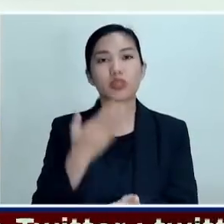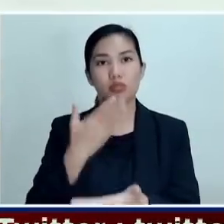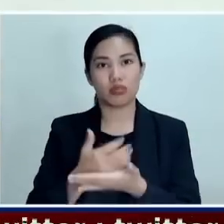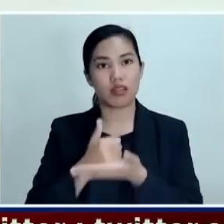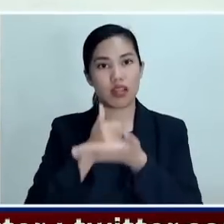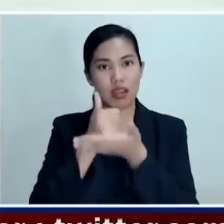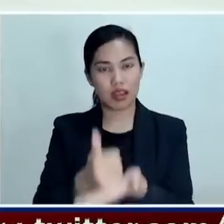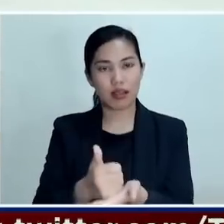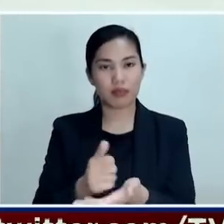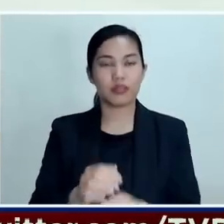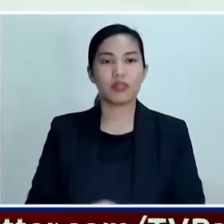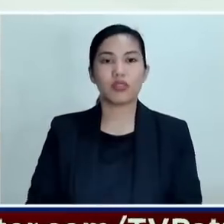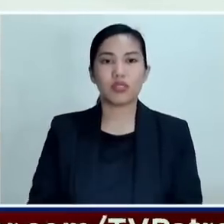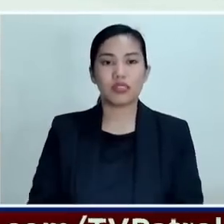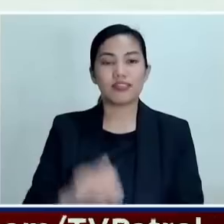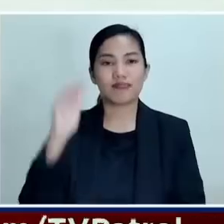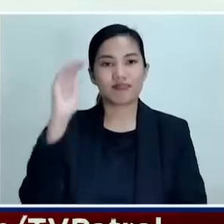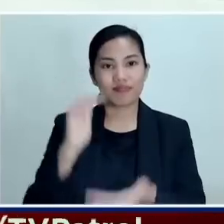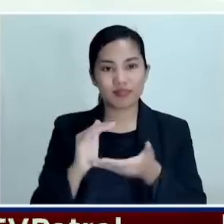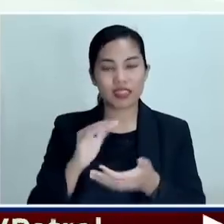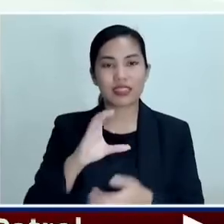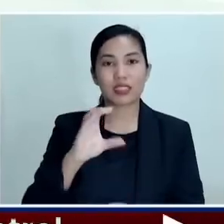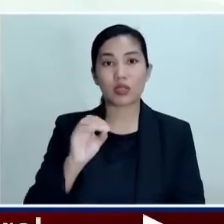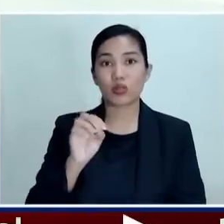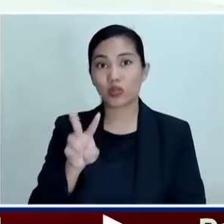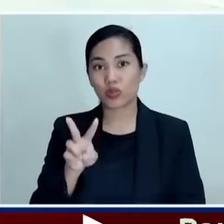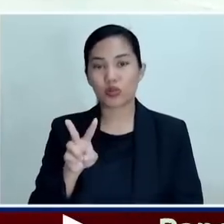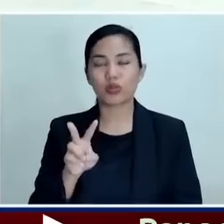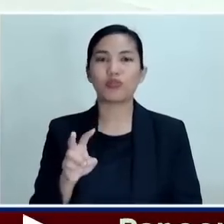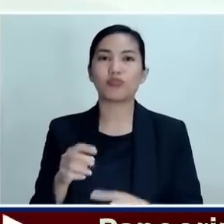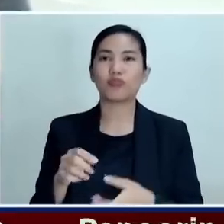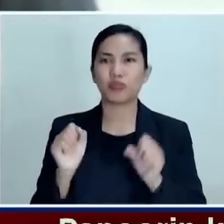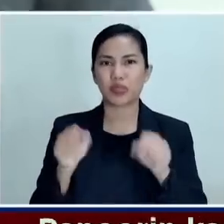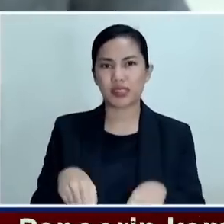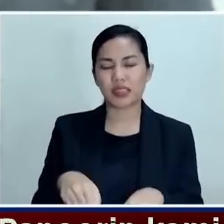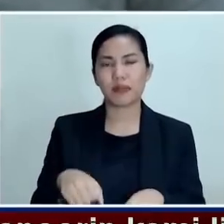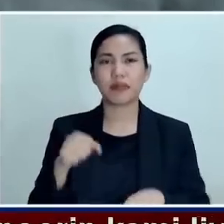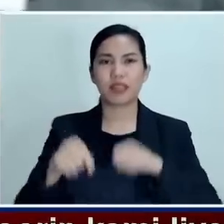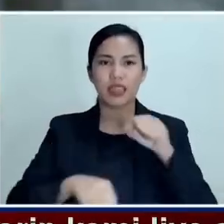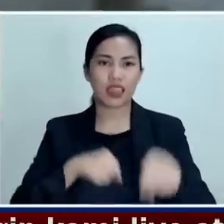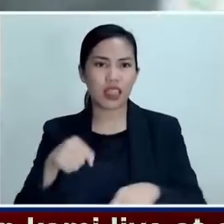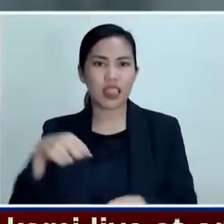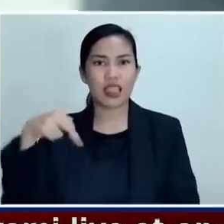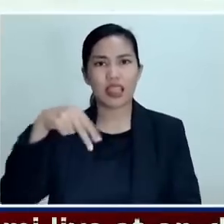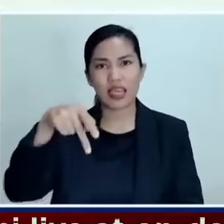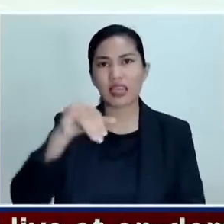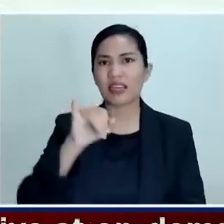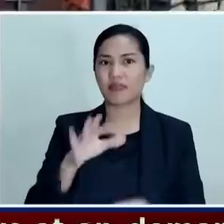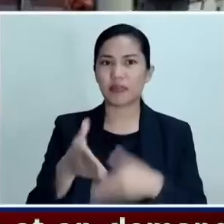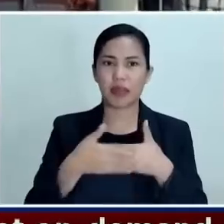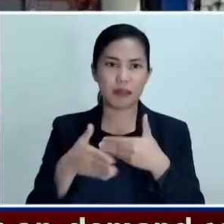para naman mabawasan yung carbon emission, pwedeng maglakad o magbisikleta kung malapit lang din naman yung pupuntahan.